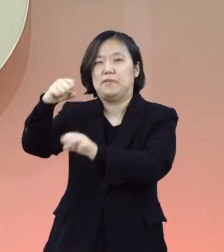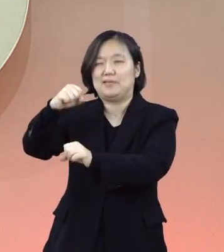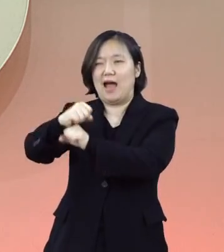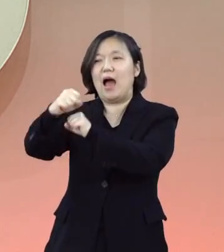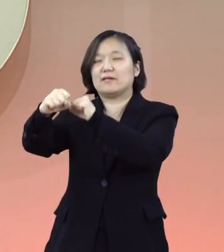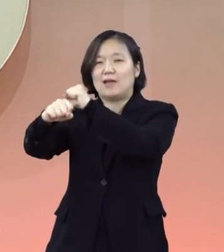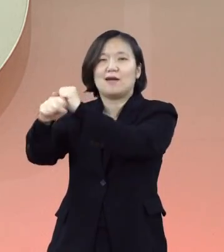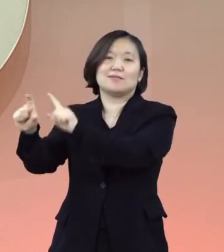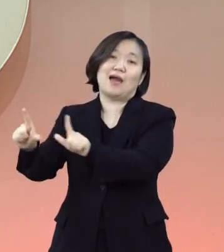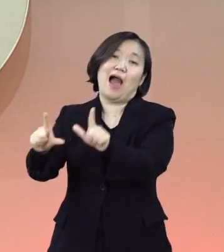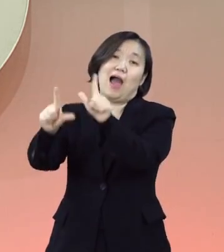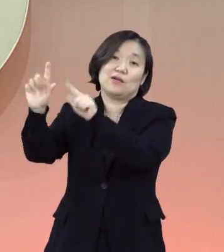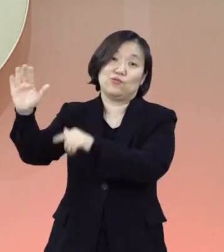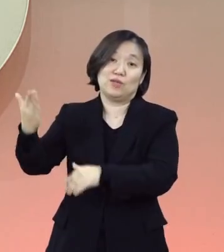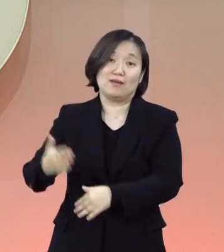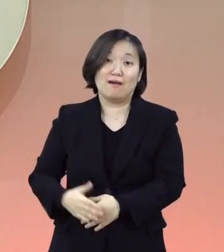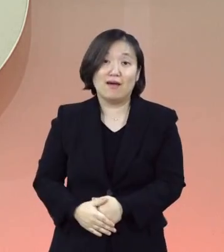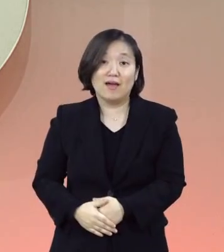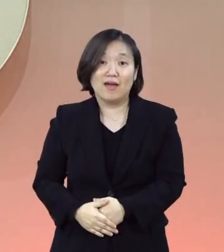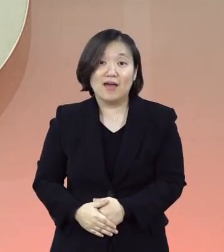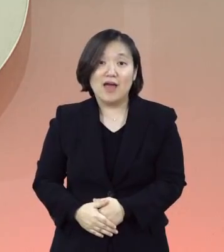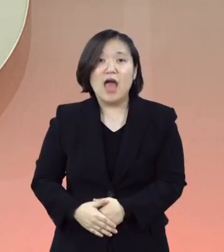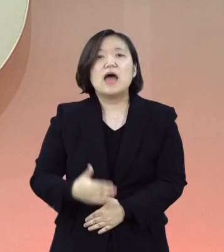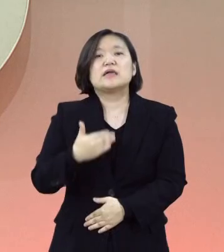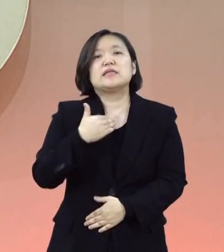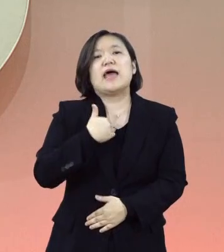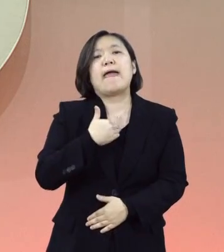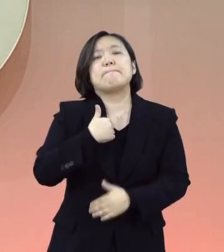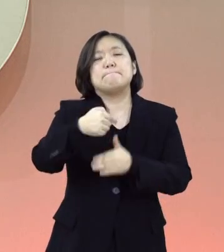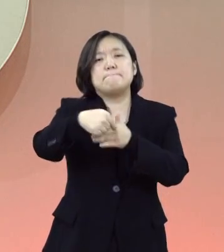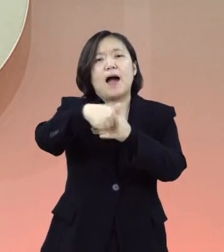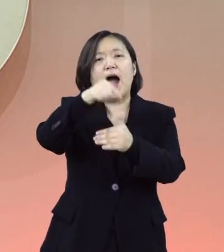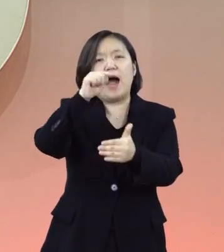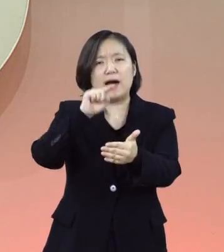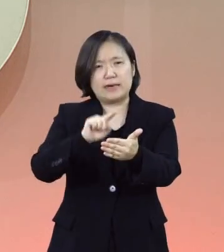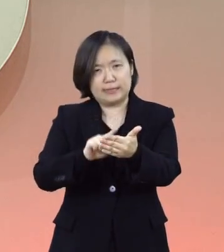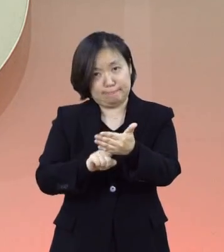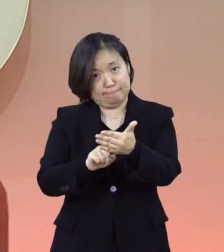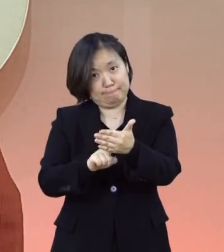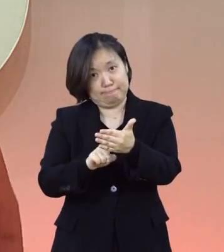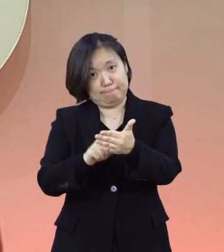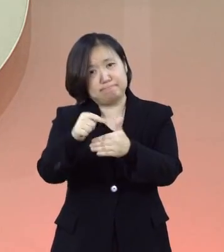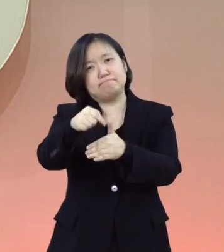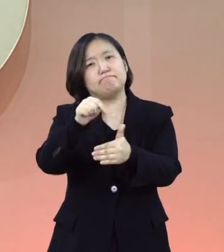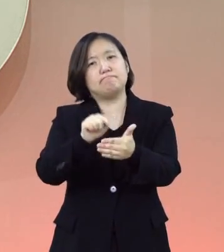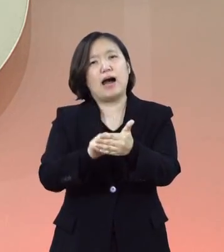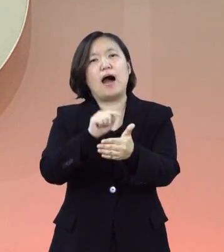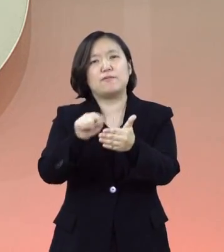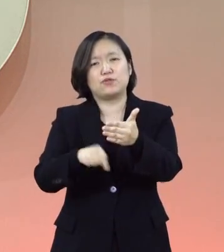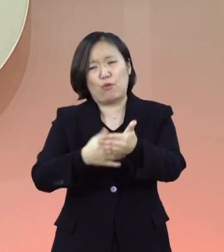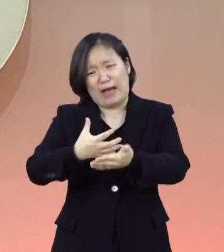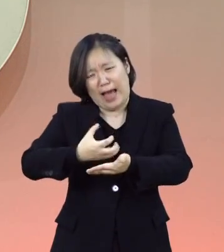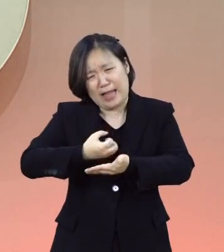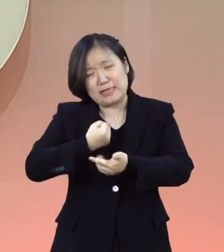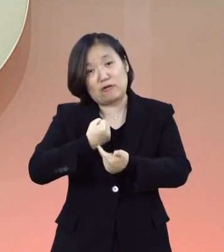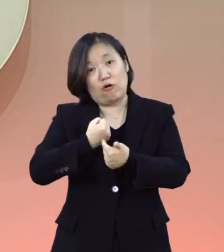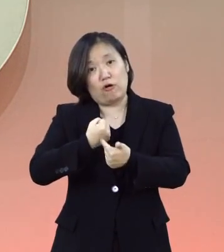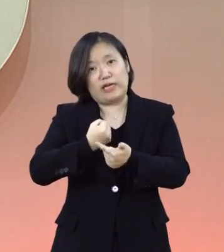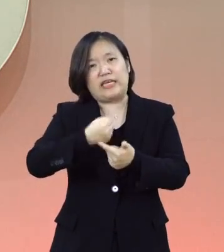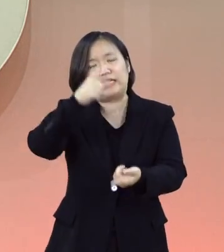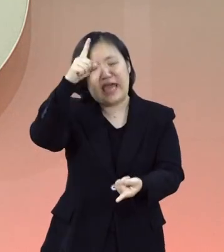마음의 에너지의 힘에 의해서 이와 같이 겉모습과는 상관없는 서로 다른 다음